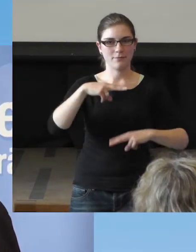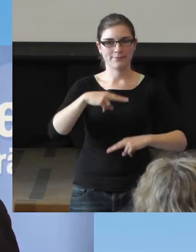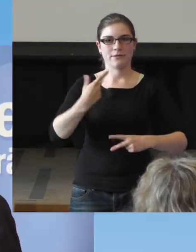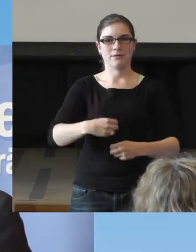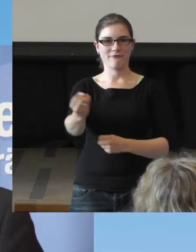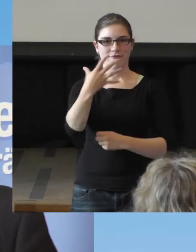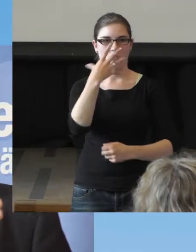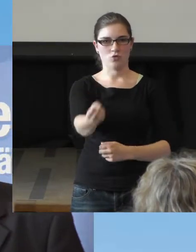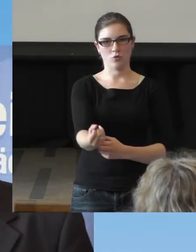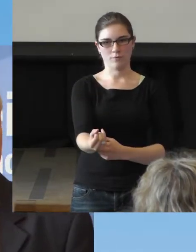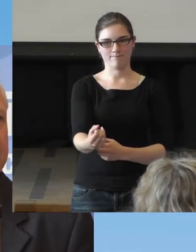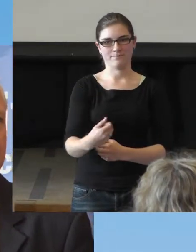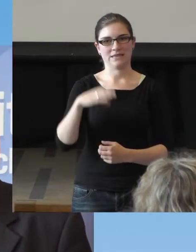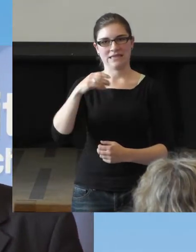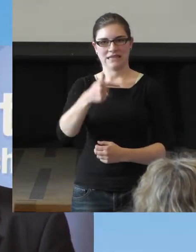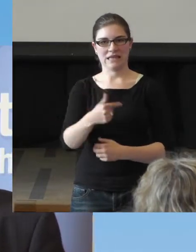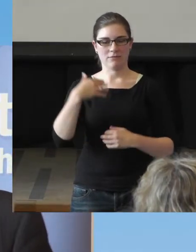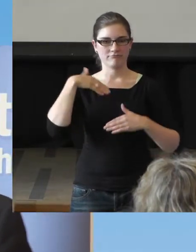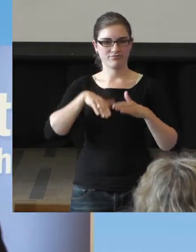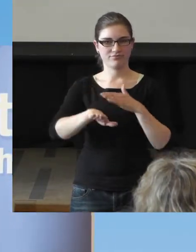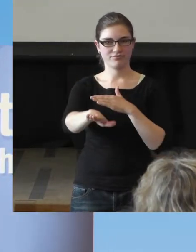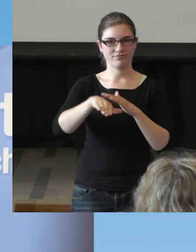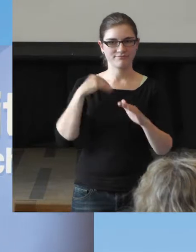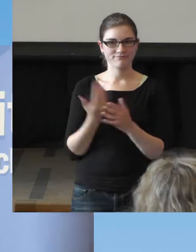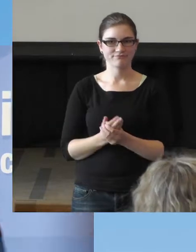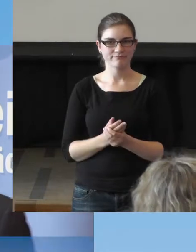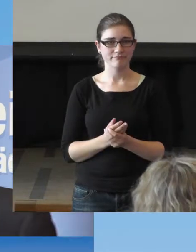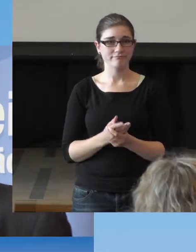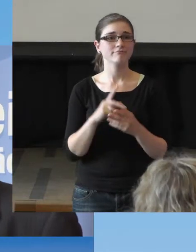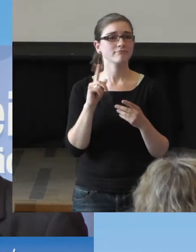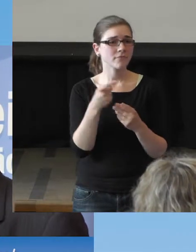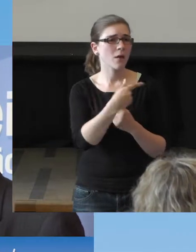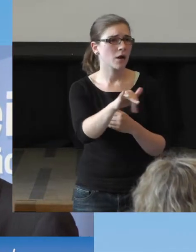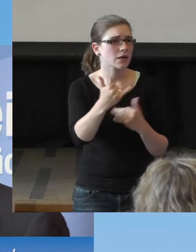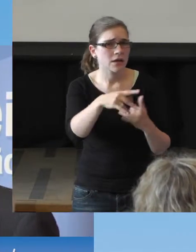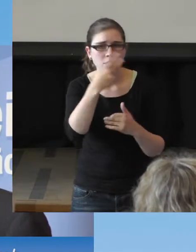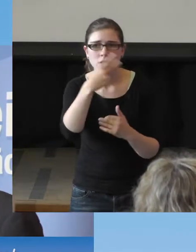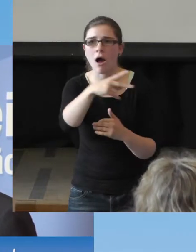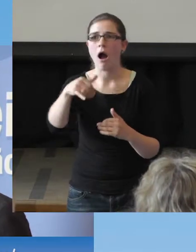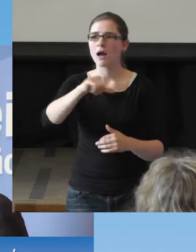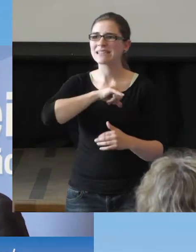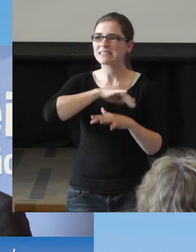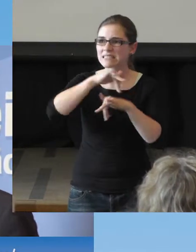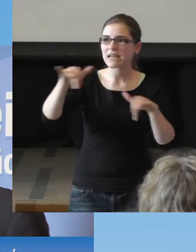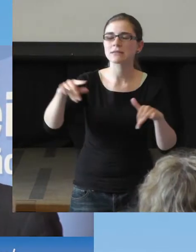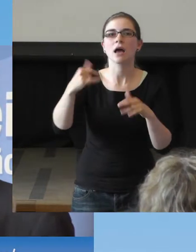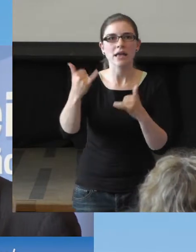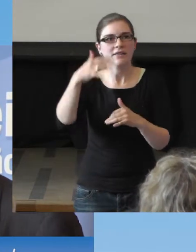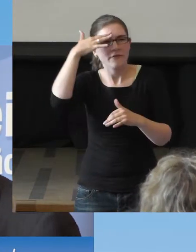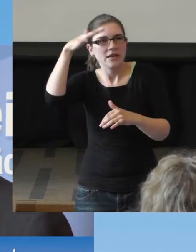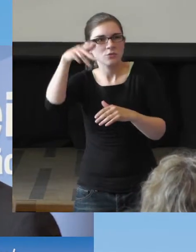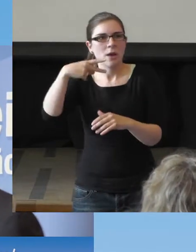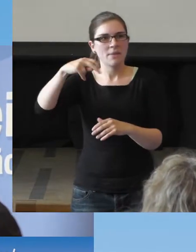umlernen, denn der gute Besuch heute Abend zeigt mir, dass offenbar die Polyneuropathie inzwischen doch auch angekommen ist und